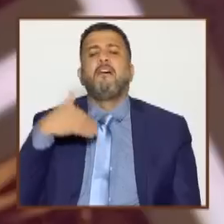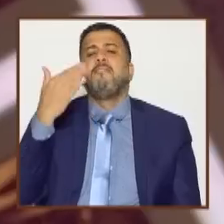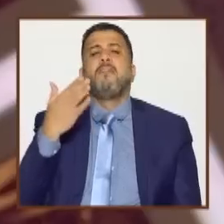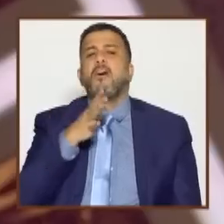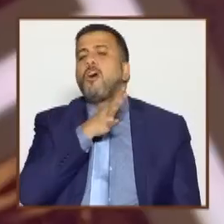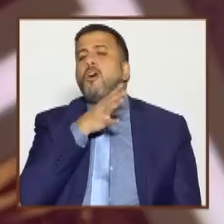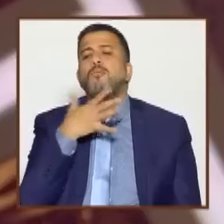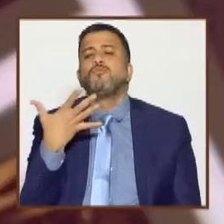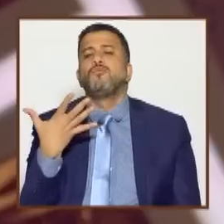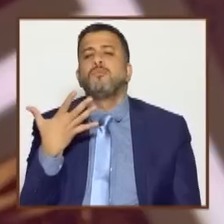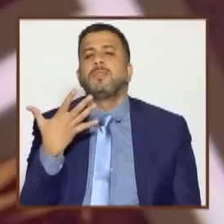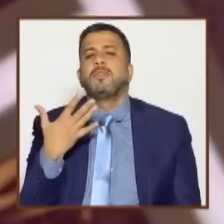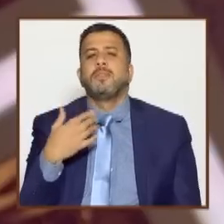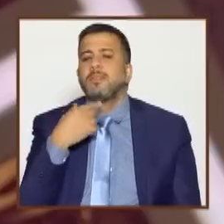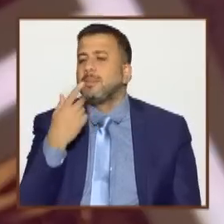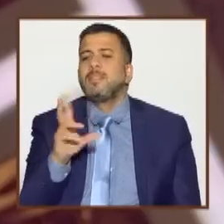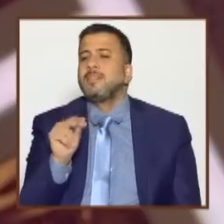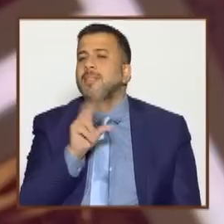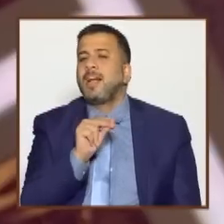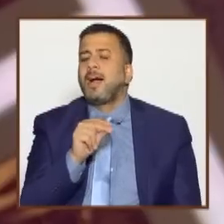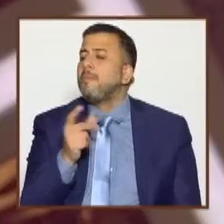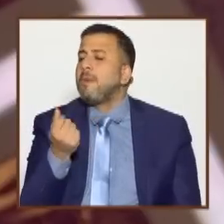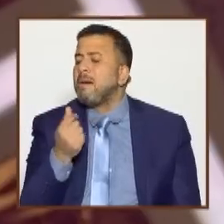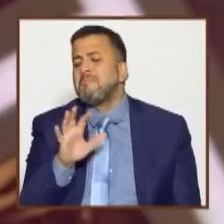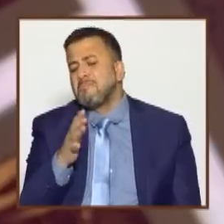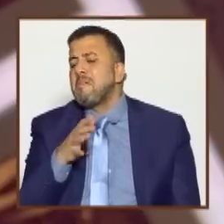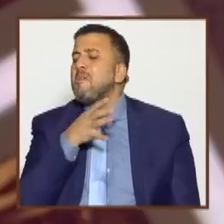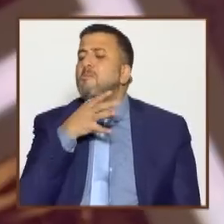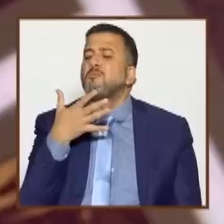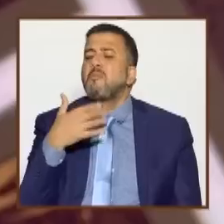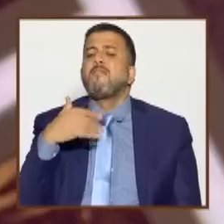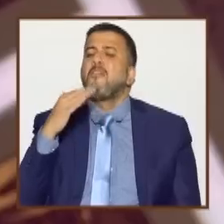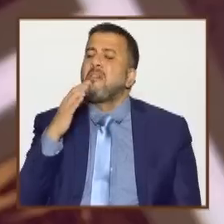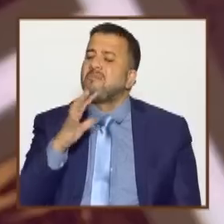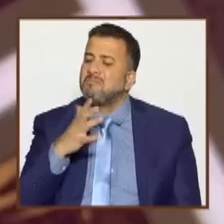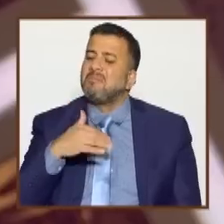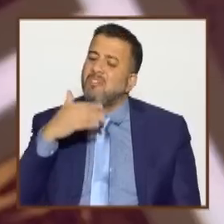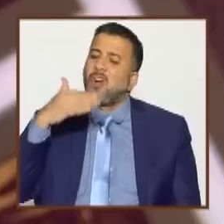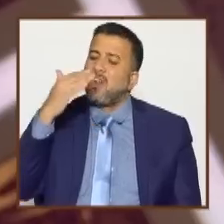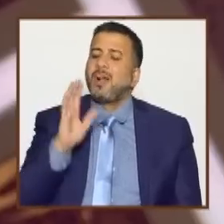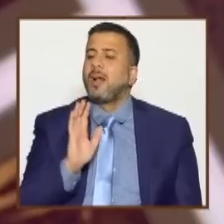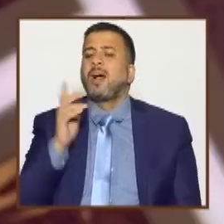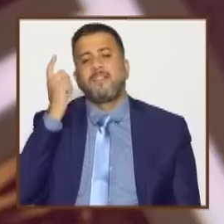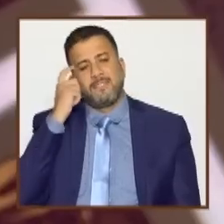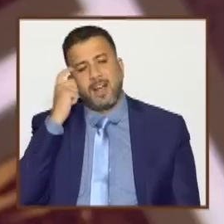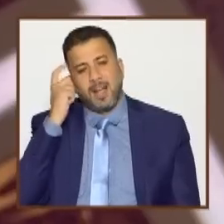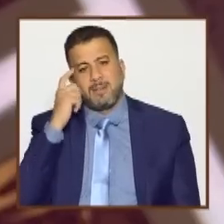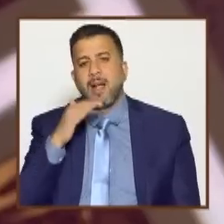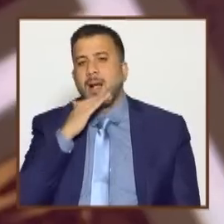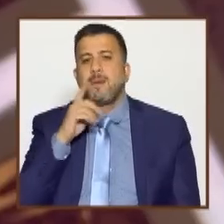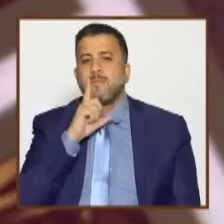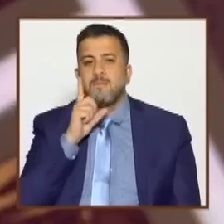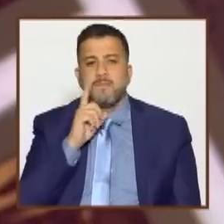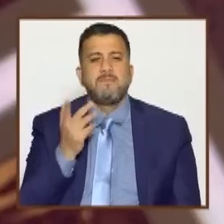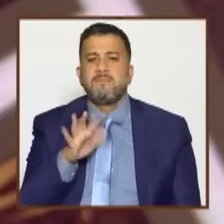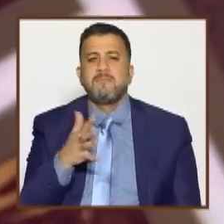فوق الخمسمية، يعني هي تعريض، وحتى يعني يفهم الأب أو الأم